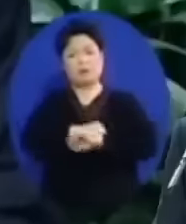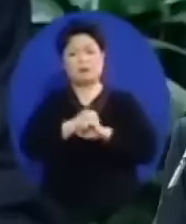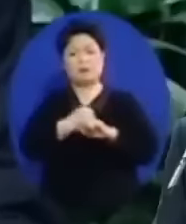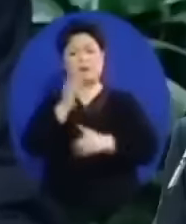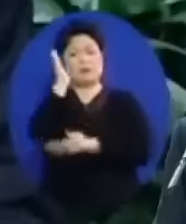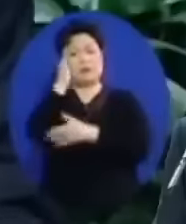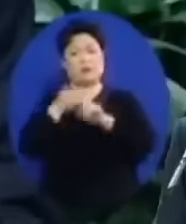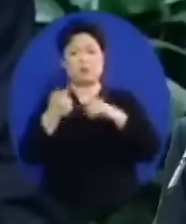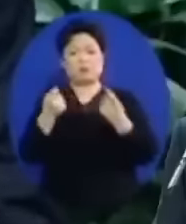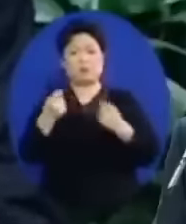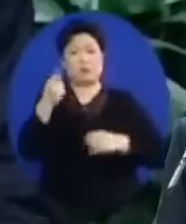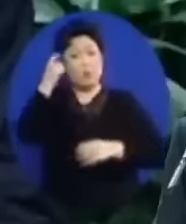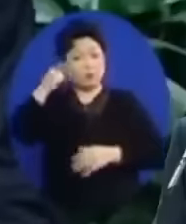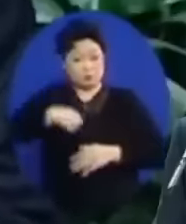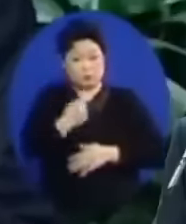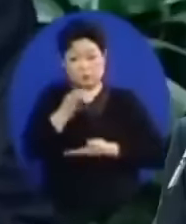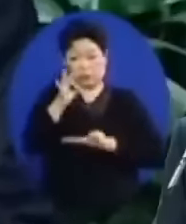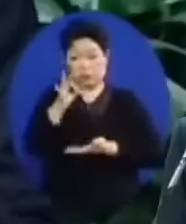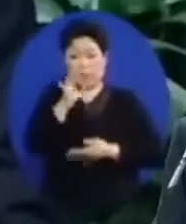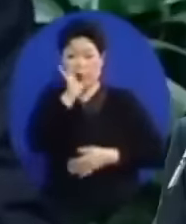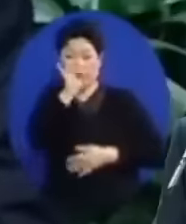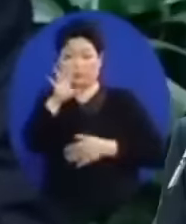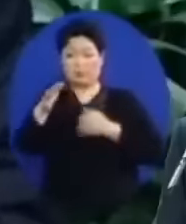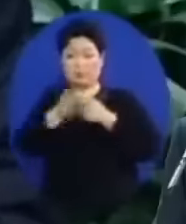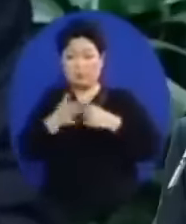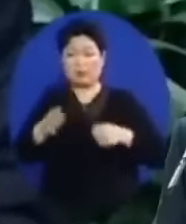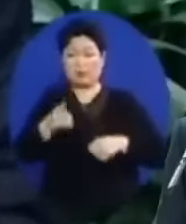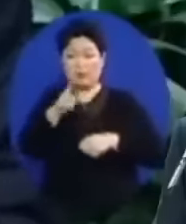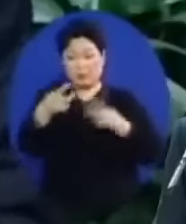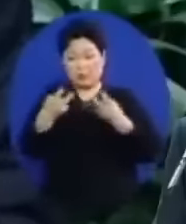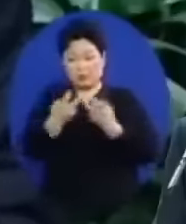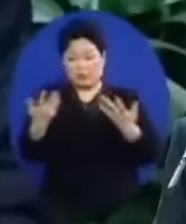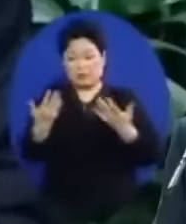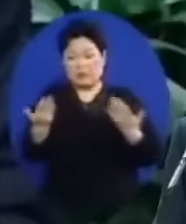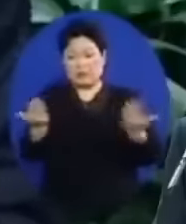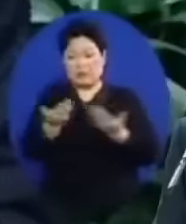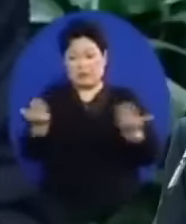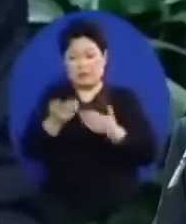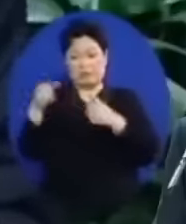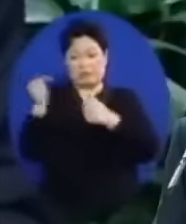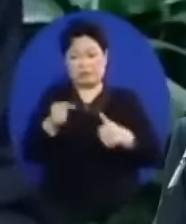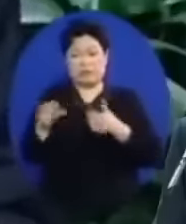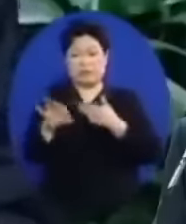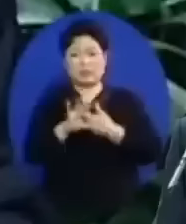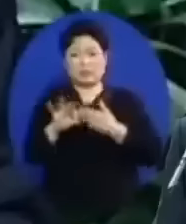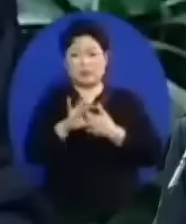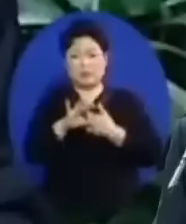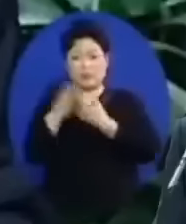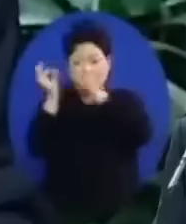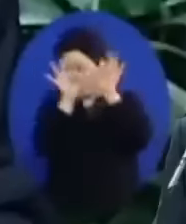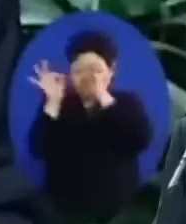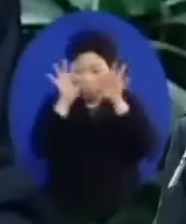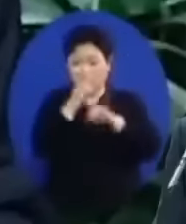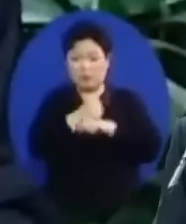것입니다. 왜냐하면 자기 재산 안 되니까 어찌하든지 일을 시키면 눈을